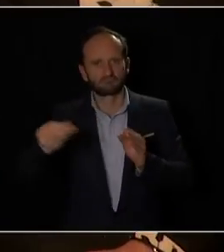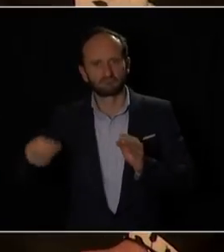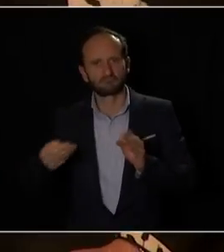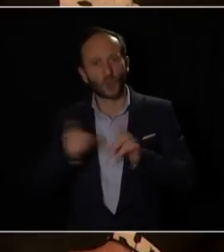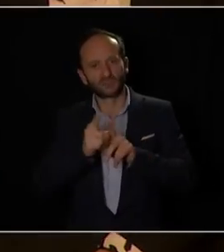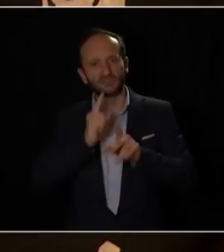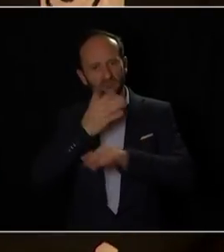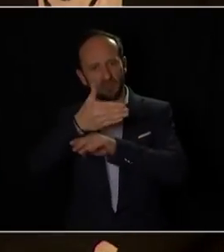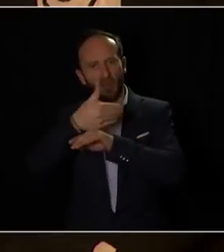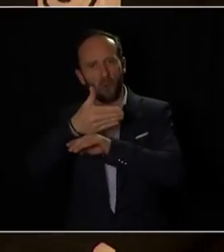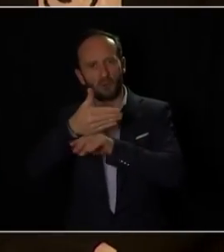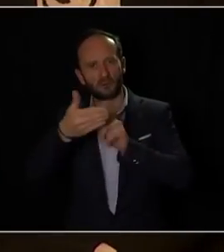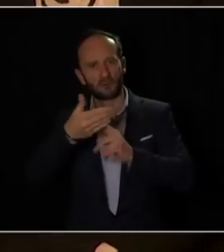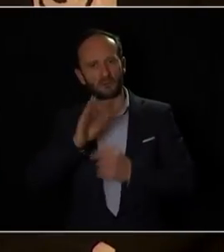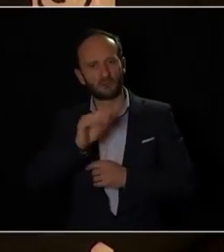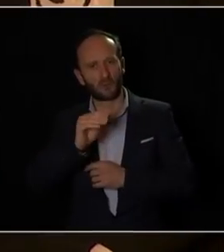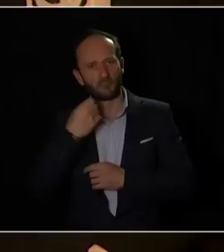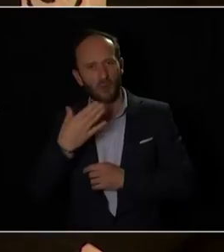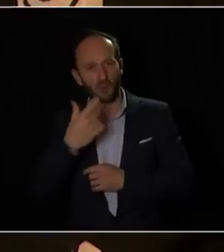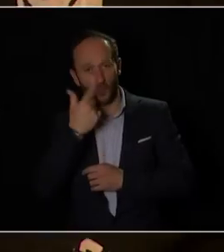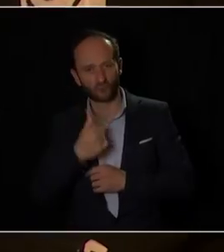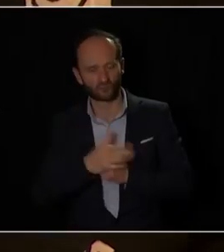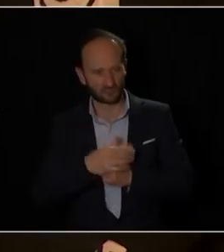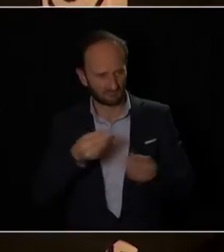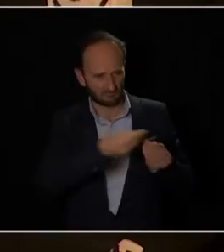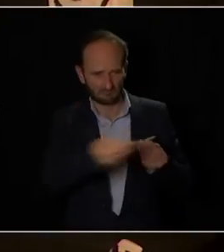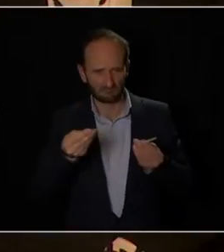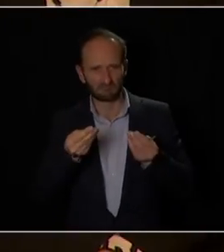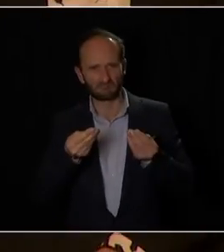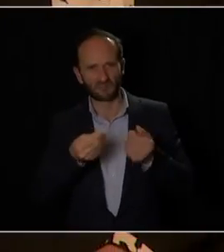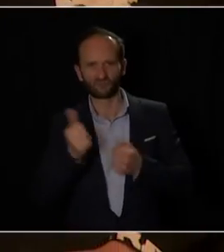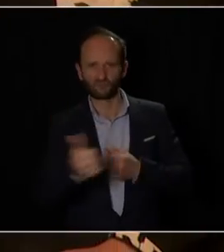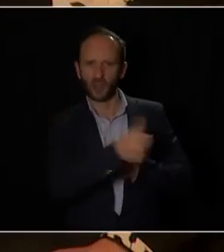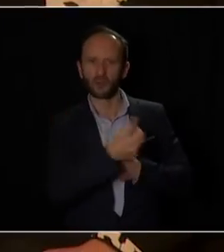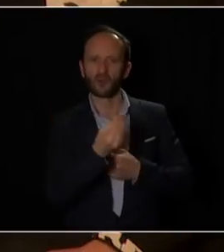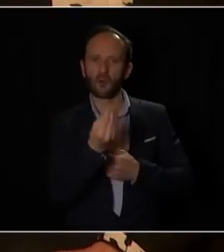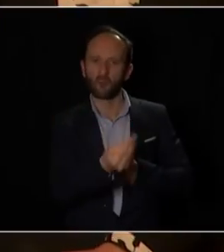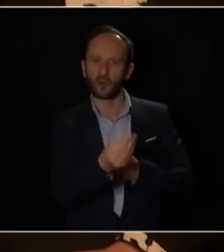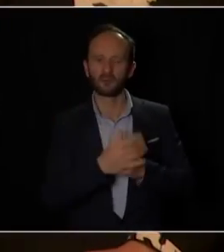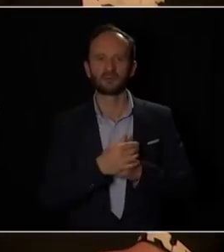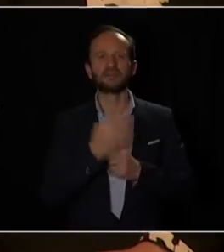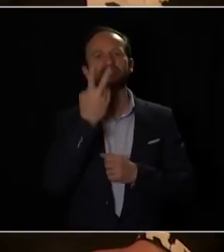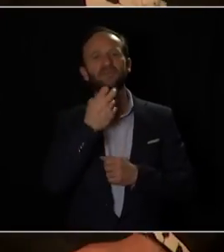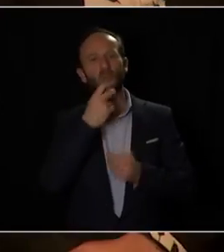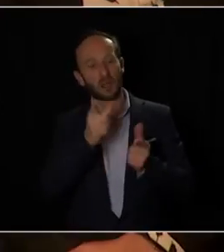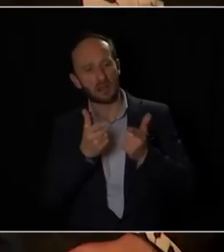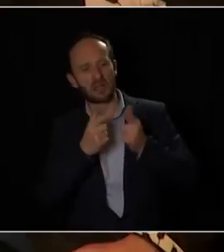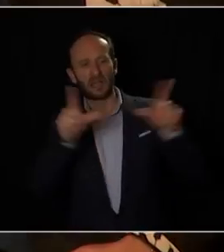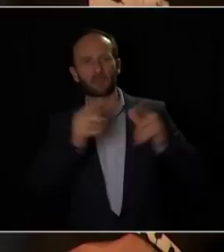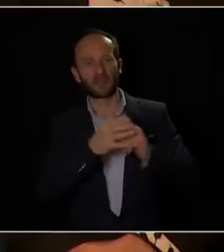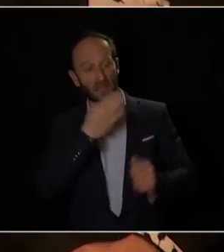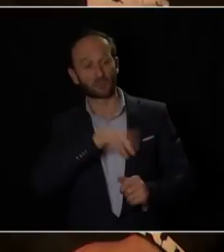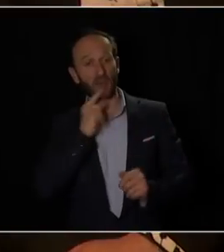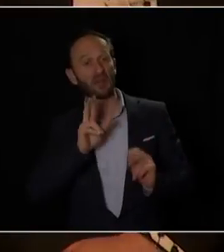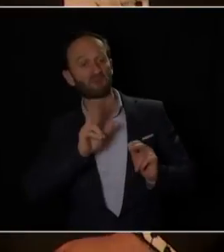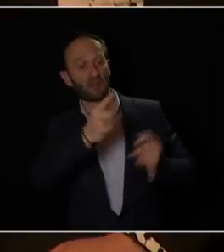fanion bleu-blanc-rouge. Cette transmission à chaque enfant, citoyen libre et responsable en devenir,